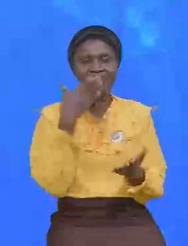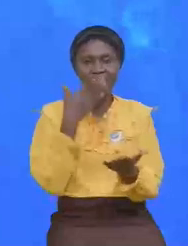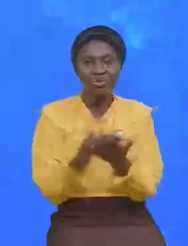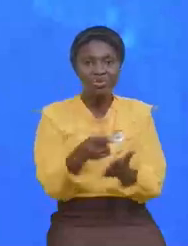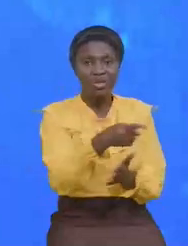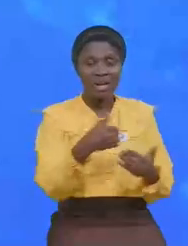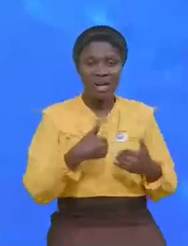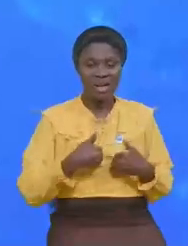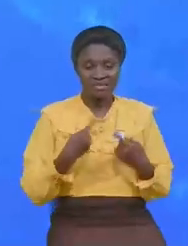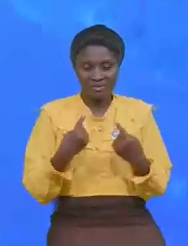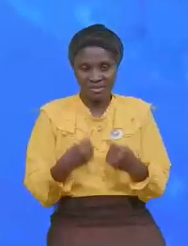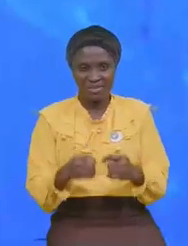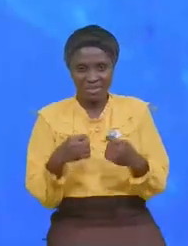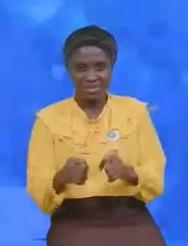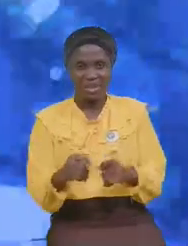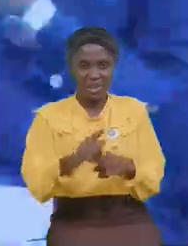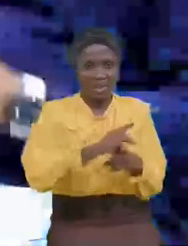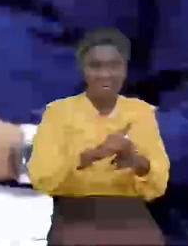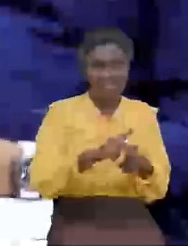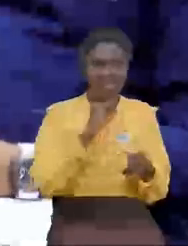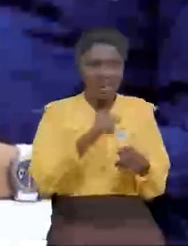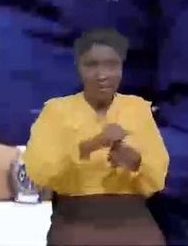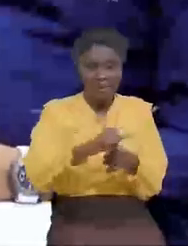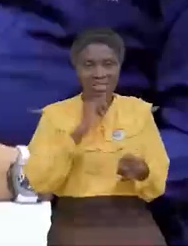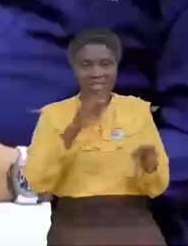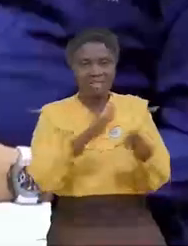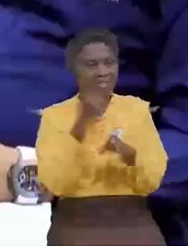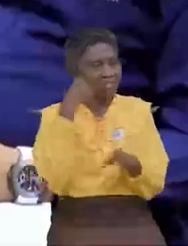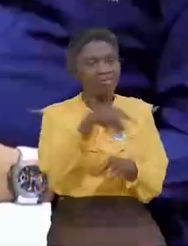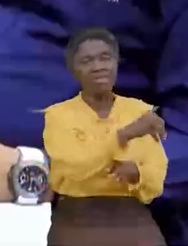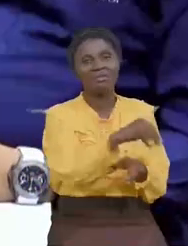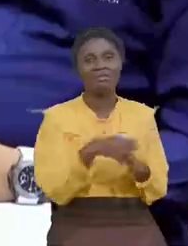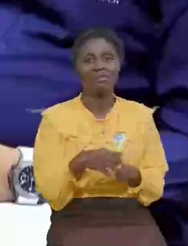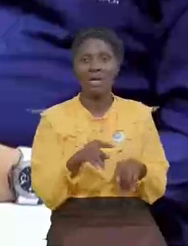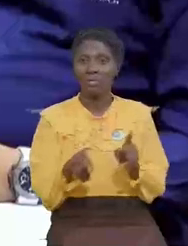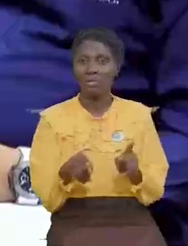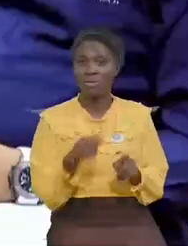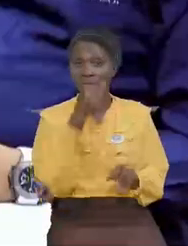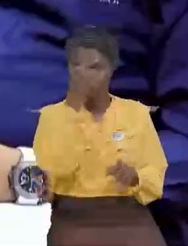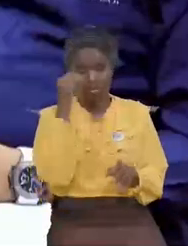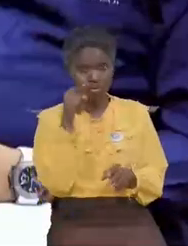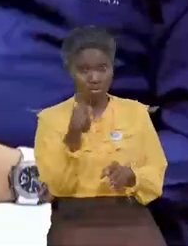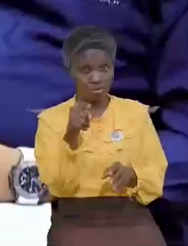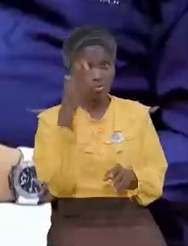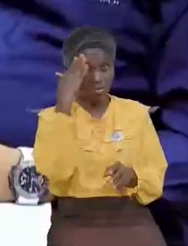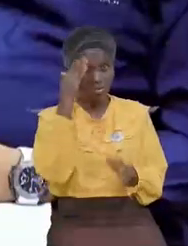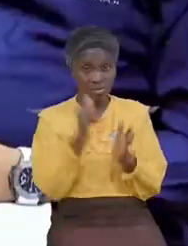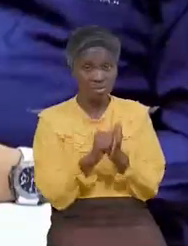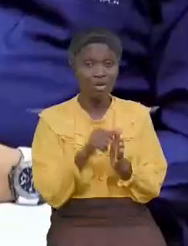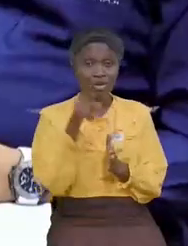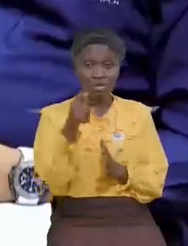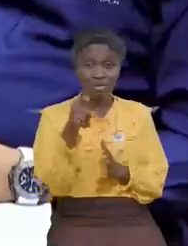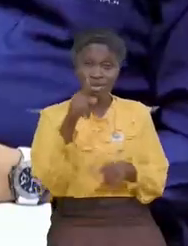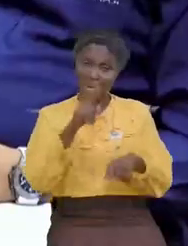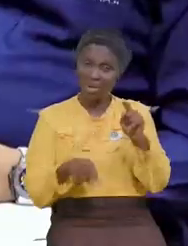leur suffit, aux pharisiens que leur bonté leur suffit. Mais parce que toi tu sais que